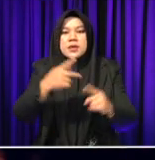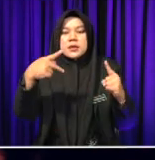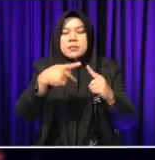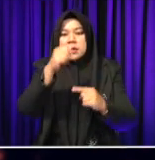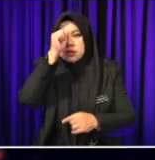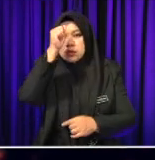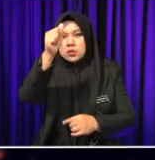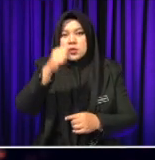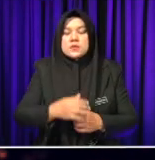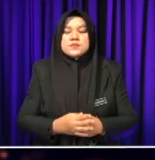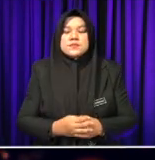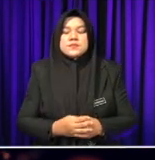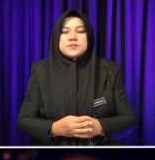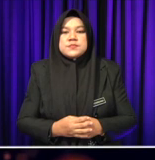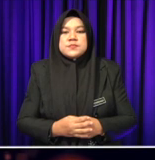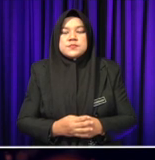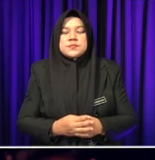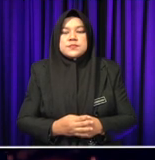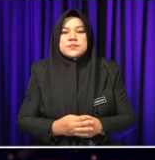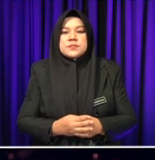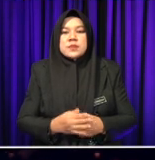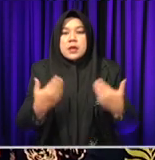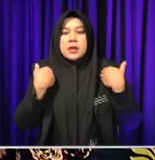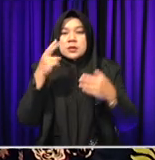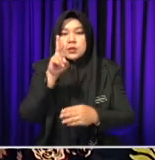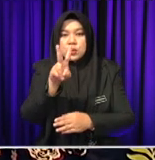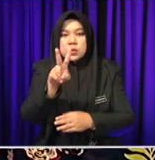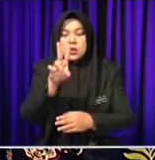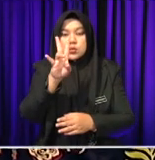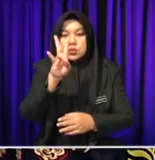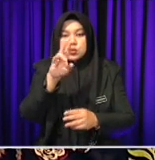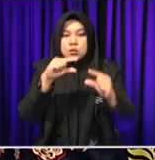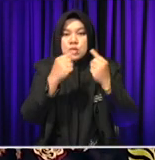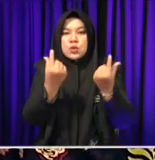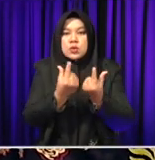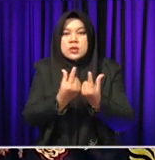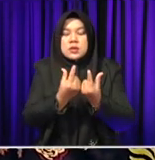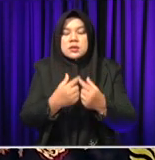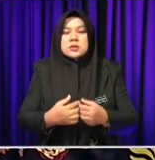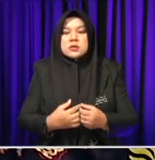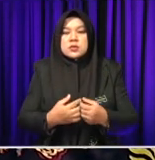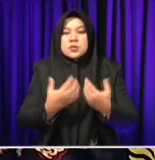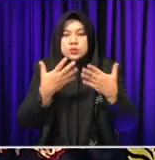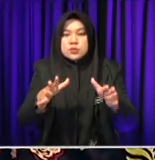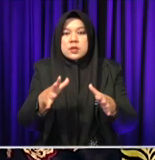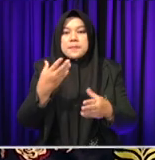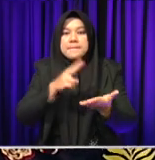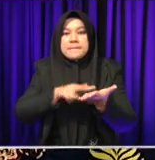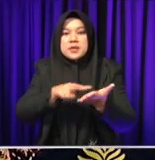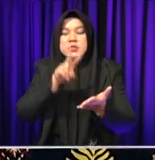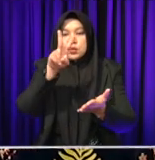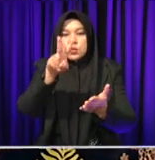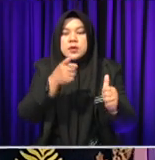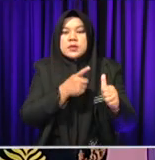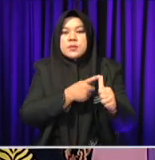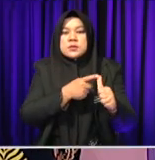subhanahuima kasih ada dua di sini tuj golongan tadi sebutarah n membacanya dua golongan